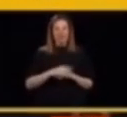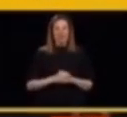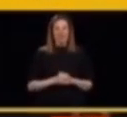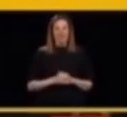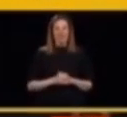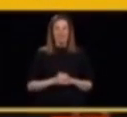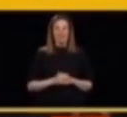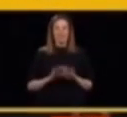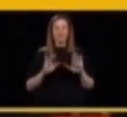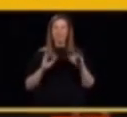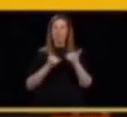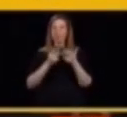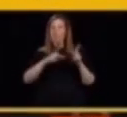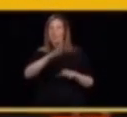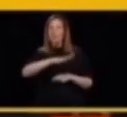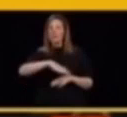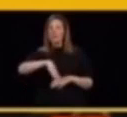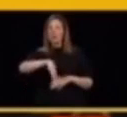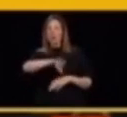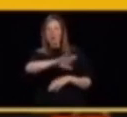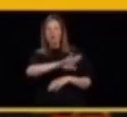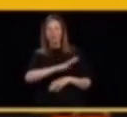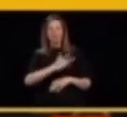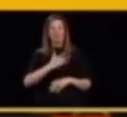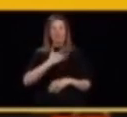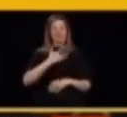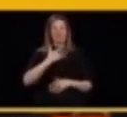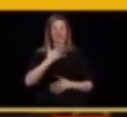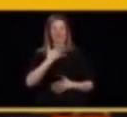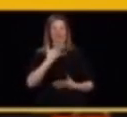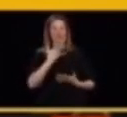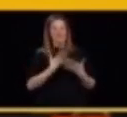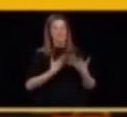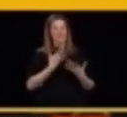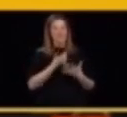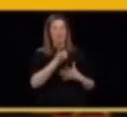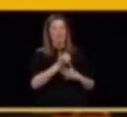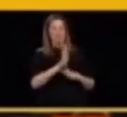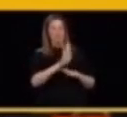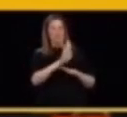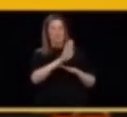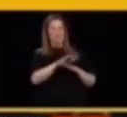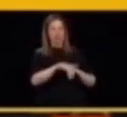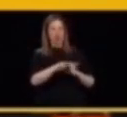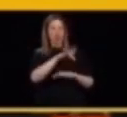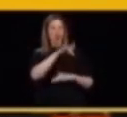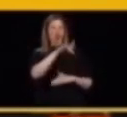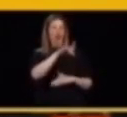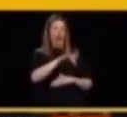toutes les personnes dont on soupçonne qu'elles puissent être décédées suite à une infection